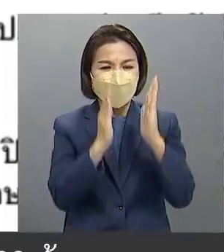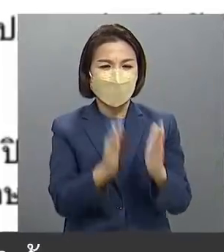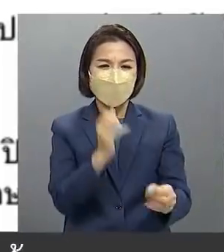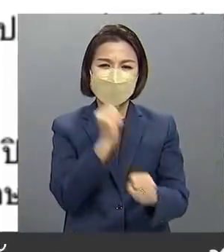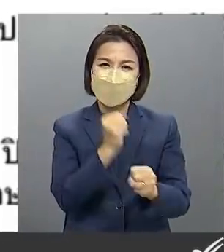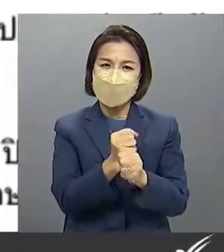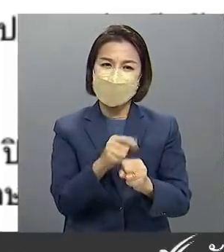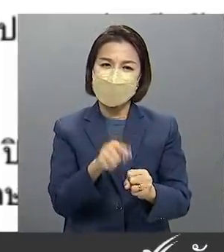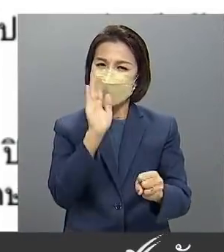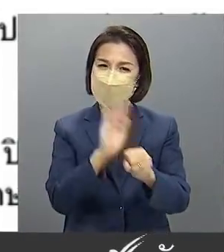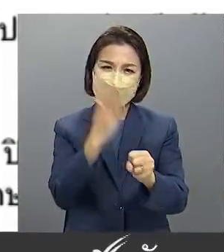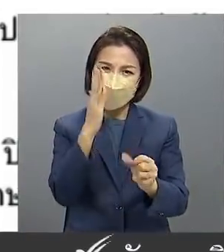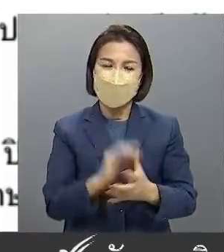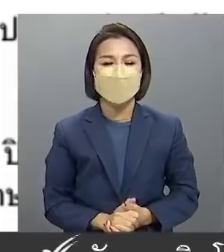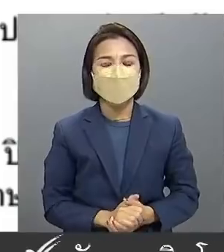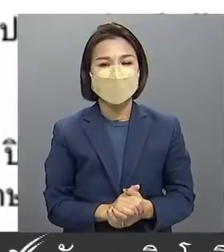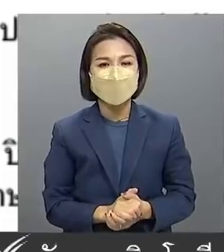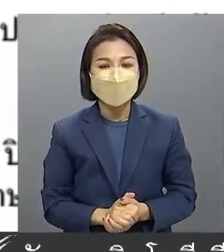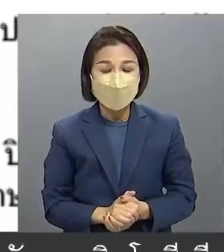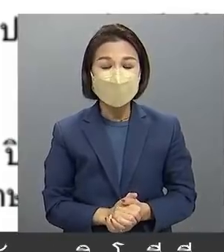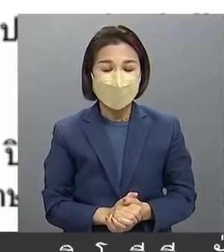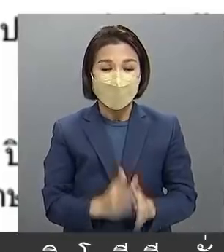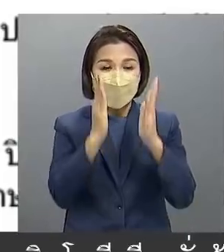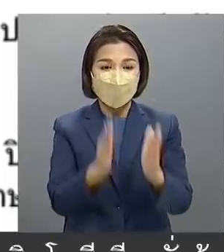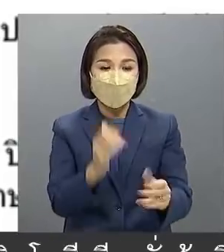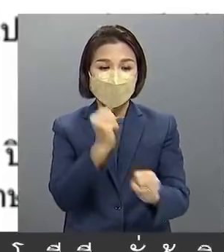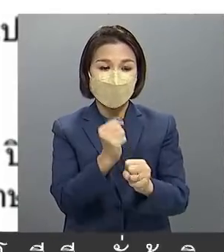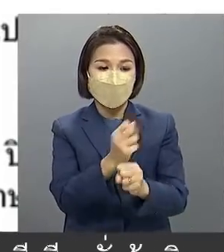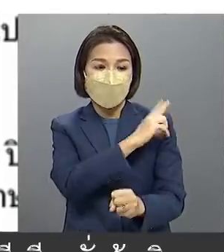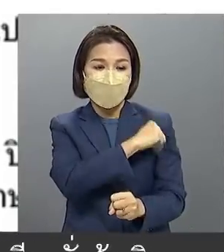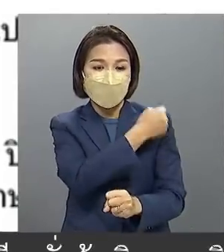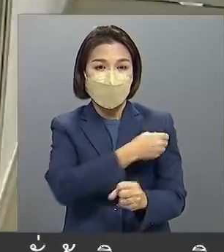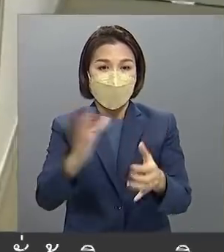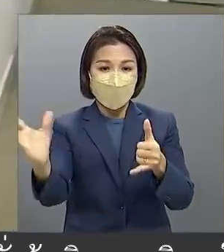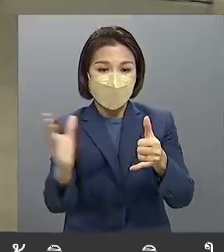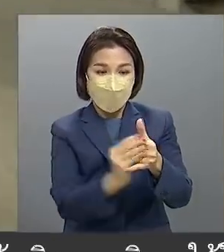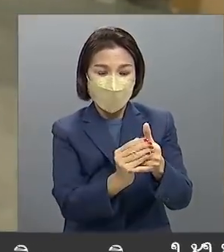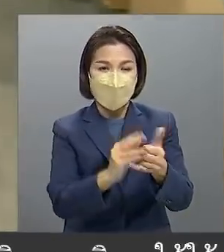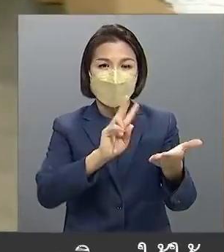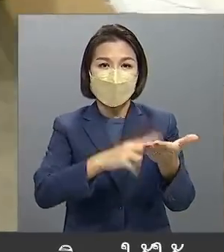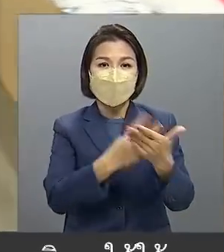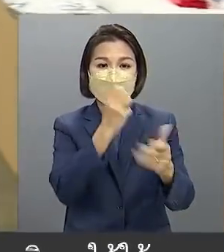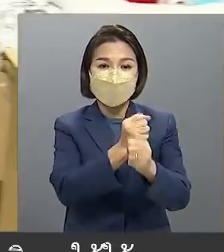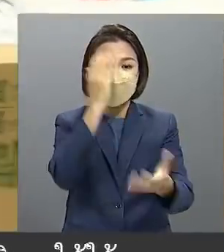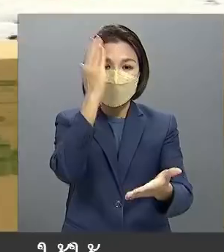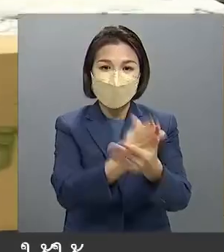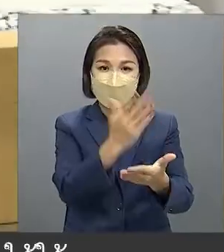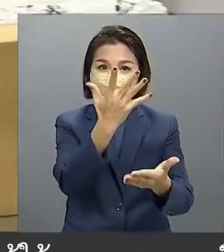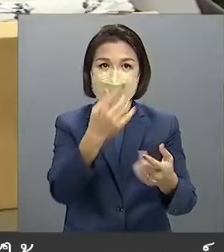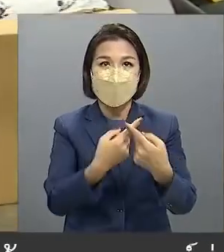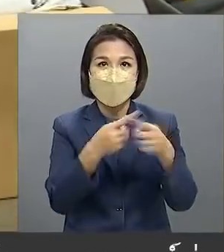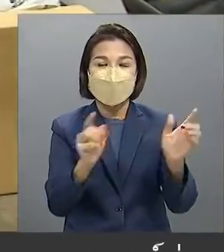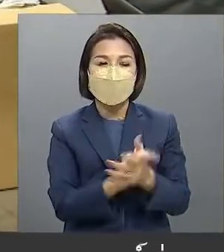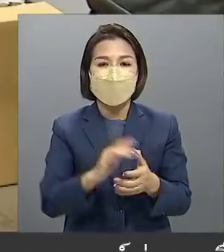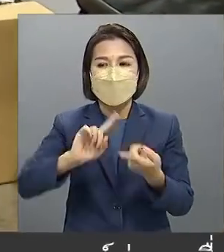แล้วการติดเชื้อของบุคลากรทางการแพทย์คนหนึ่งไม่เพียงทำให้เขาหยุดงานแต่กลายเป็นภาระของผู้ร่วมงานที่ต้องปฏิ